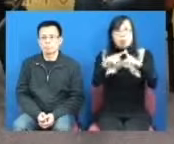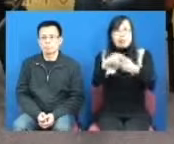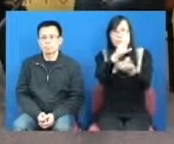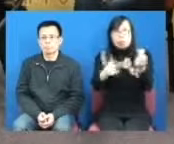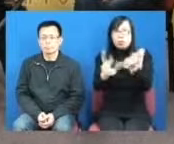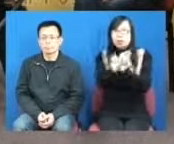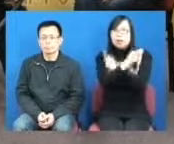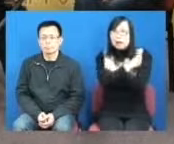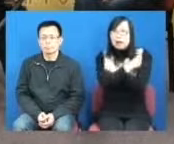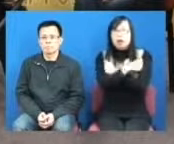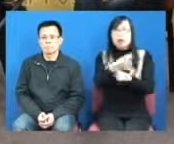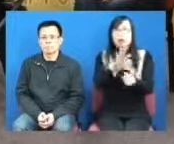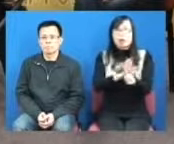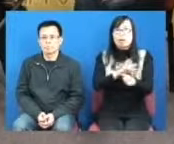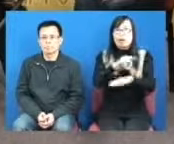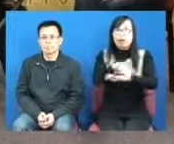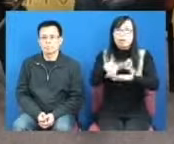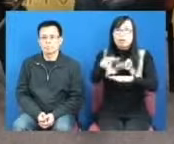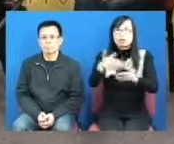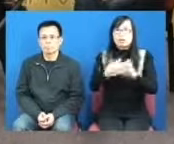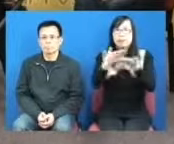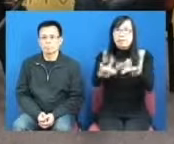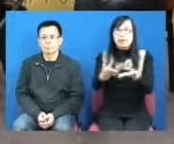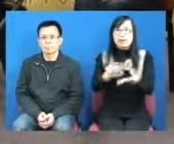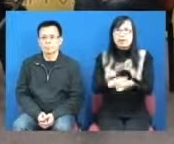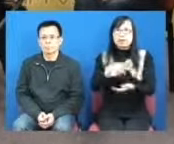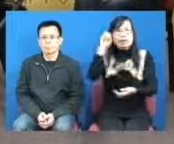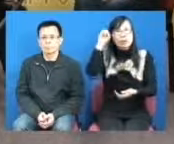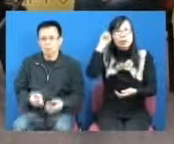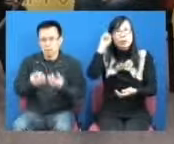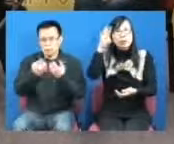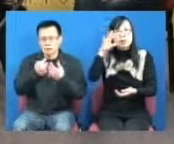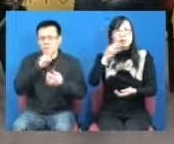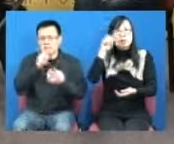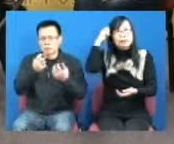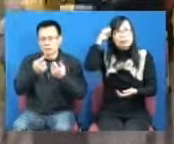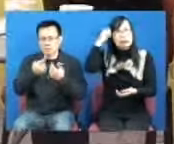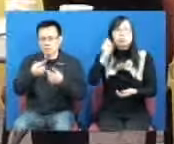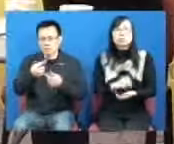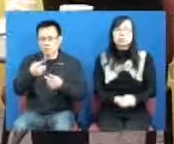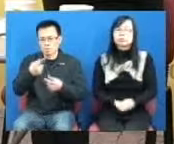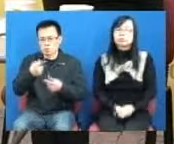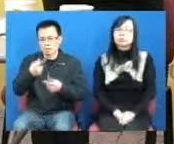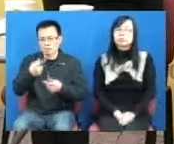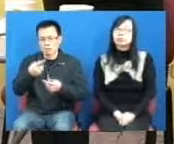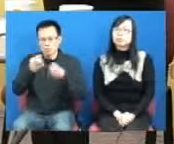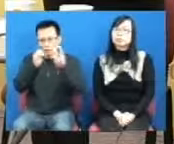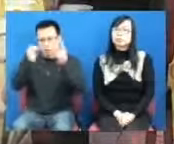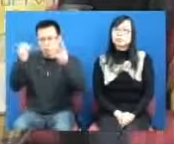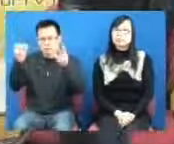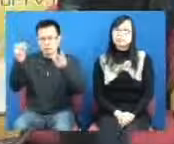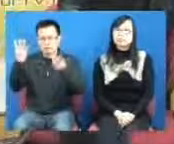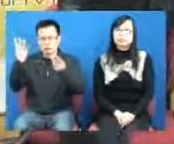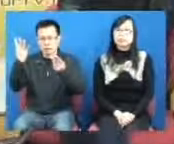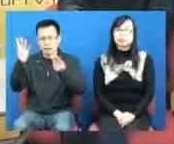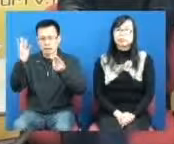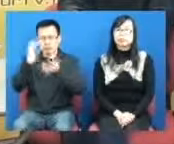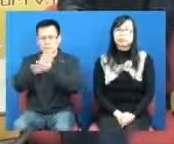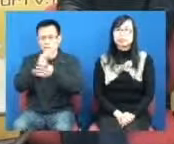要找一些專家去計算他有的他有的他的問題是在2004年的時候政府找